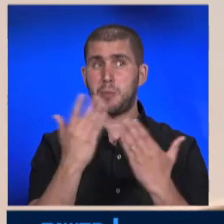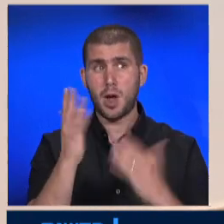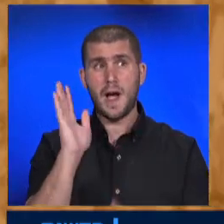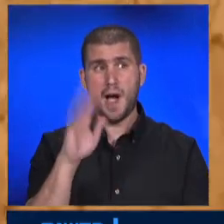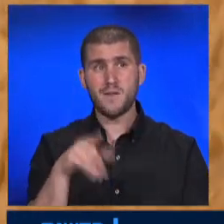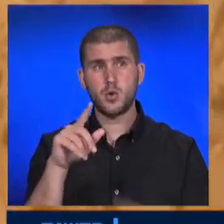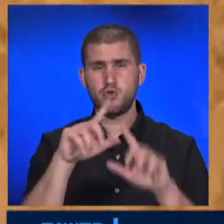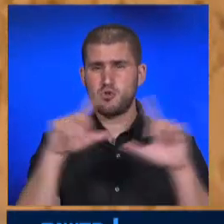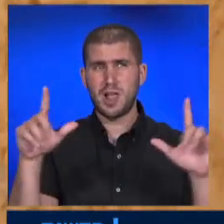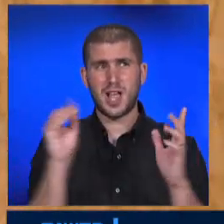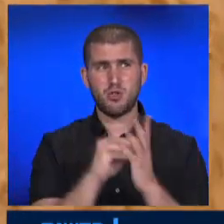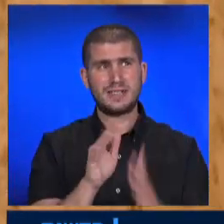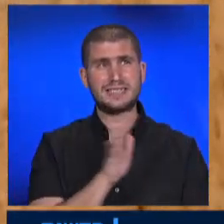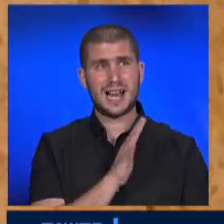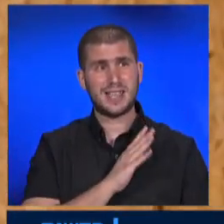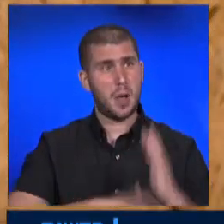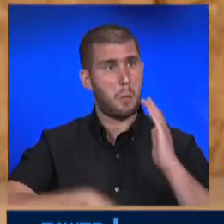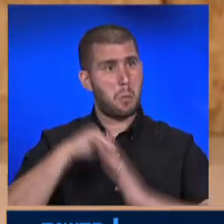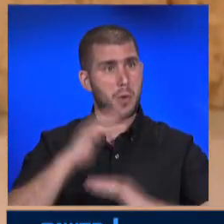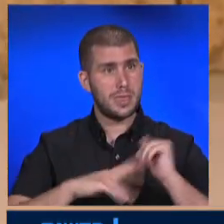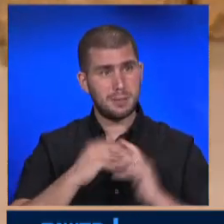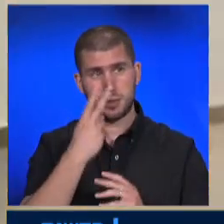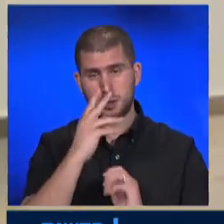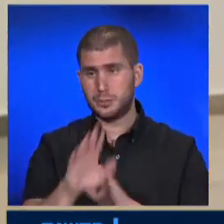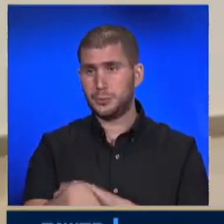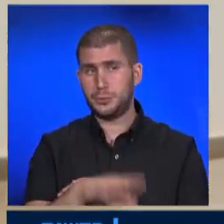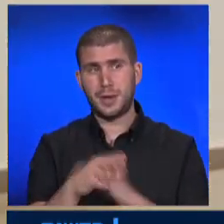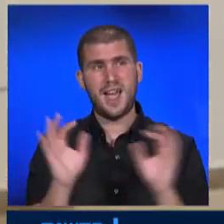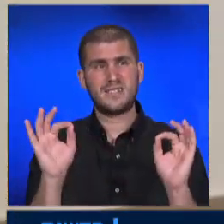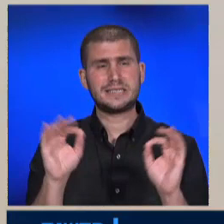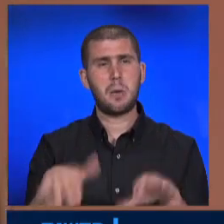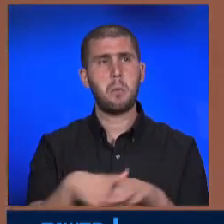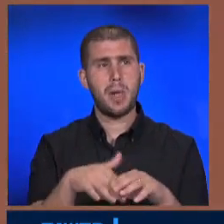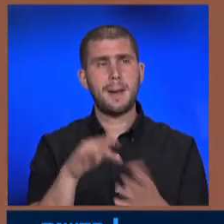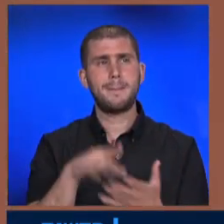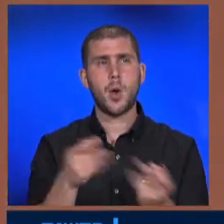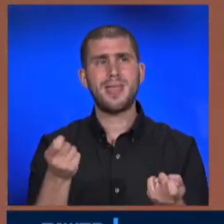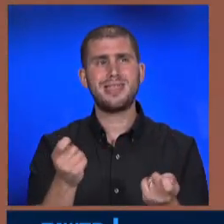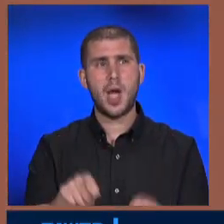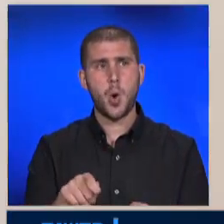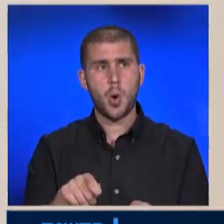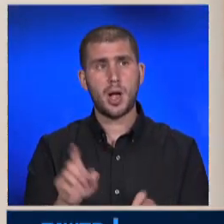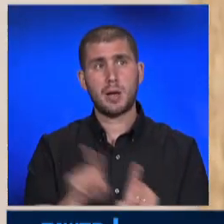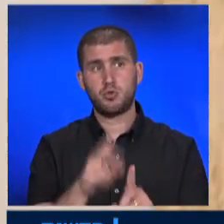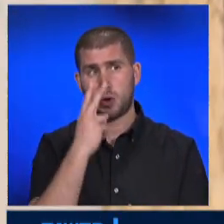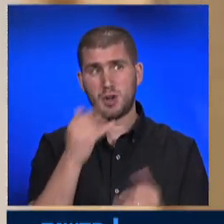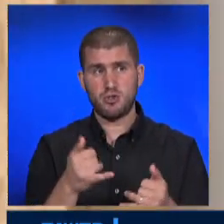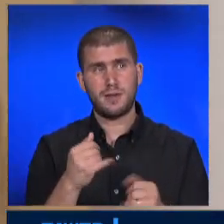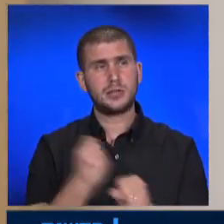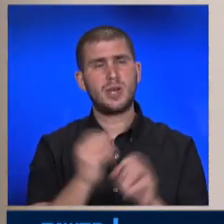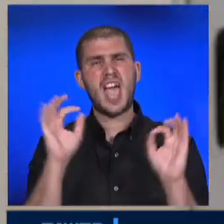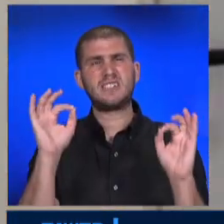השלט מאחוריי, סכנה, כאן בונים, נראה שאין אף פועל בשטח, המקום נעול, כמו שזה נראה כרגע, לא נעשה